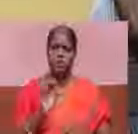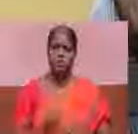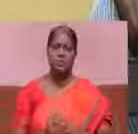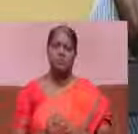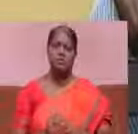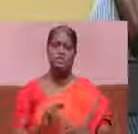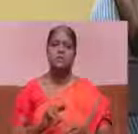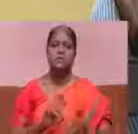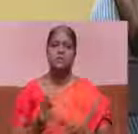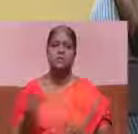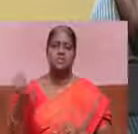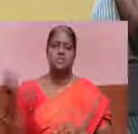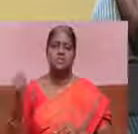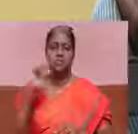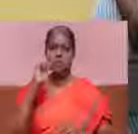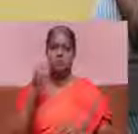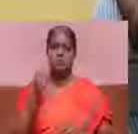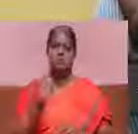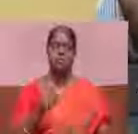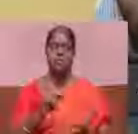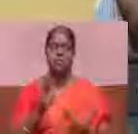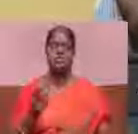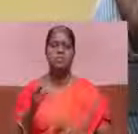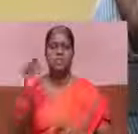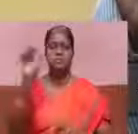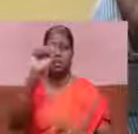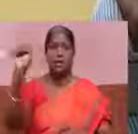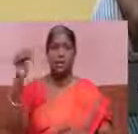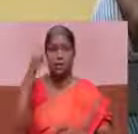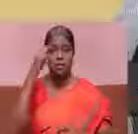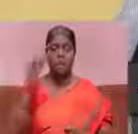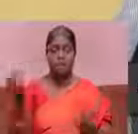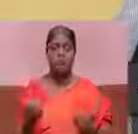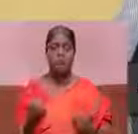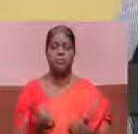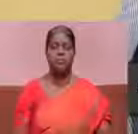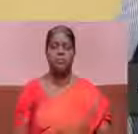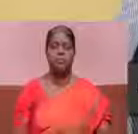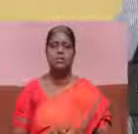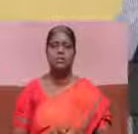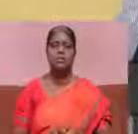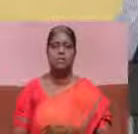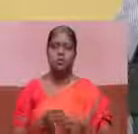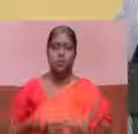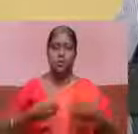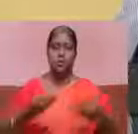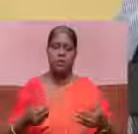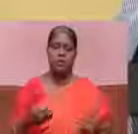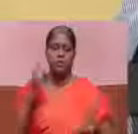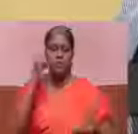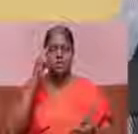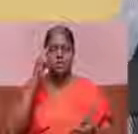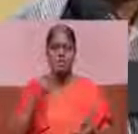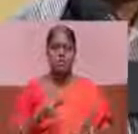மிக முக்கியமானது மாற்றுத்திறனாளிகள் குறித்து மக்களின் எண்ணத்தில் மாற்றத்தை வரவழைப்பது. உங்களின்